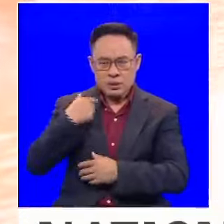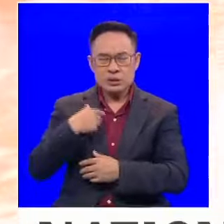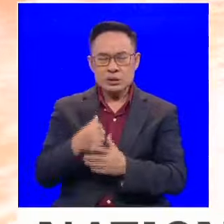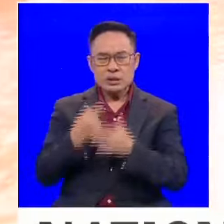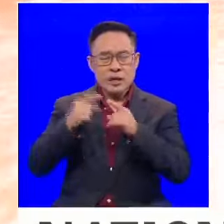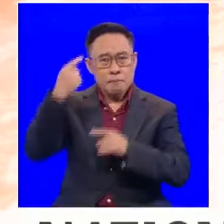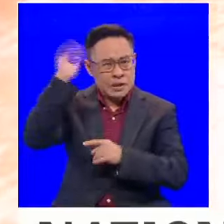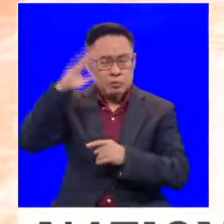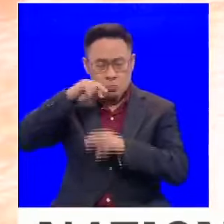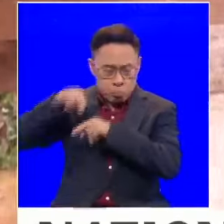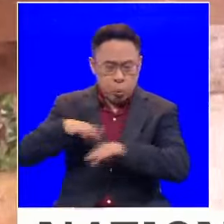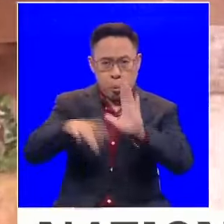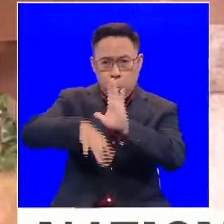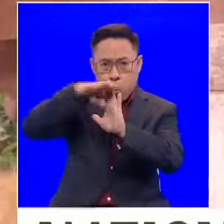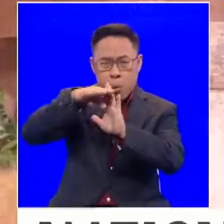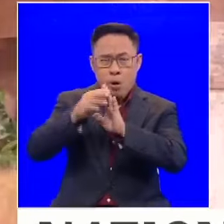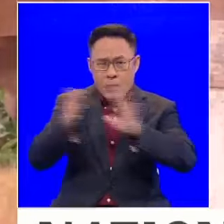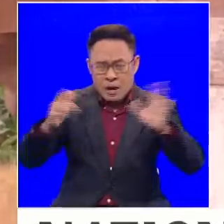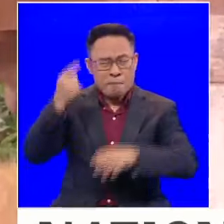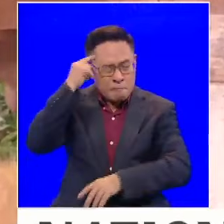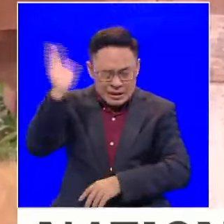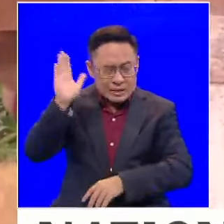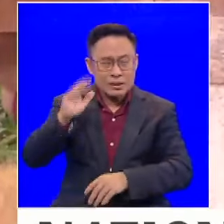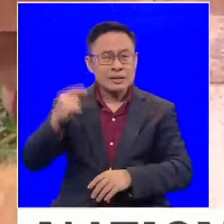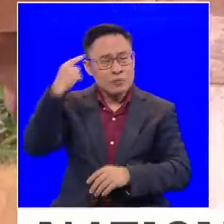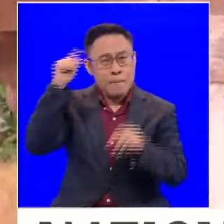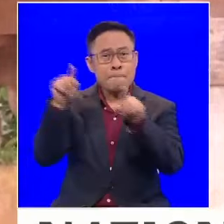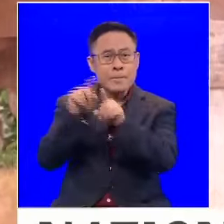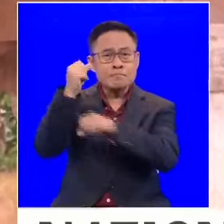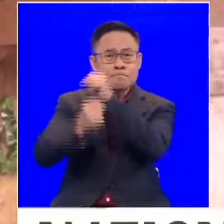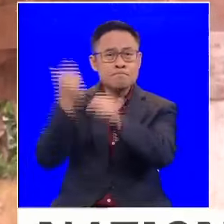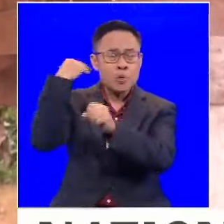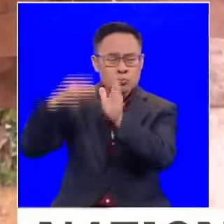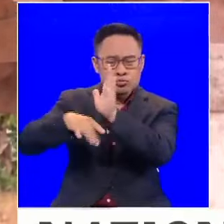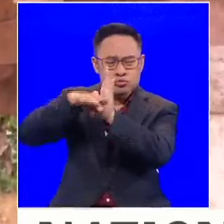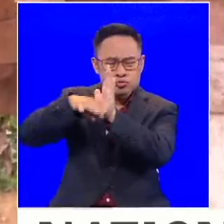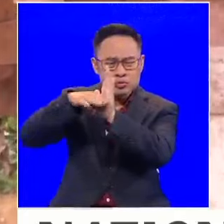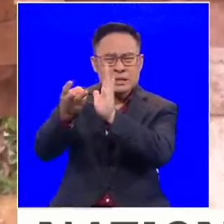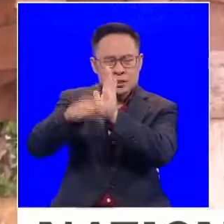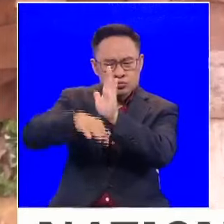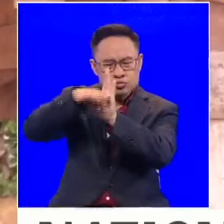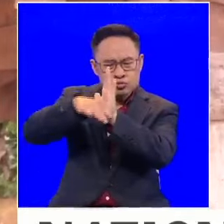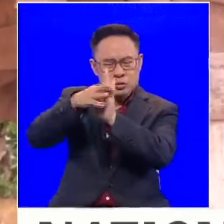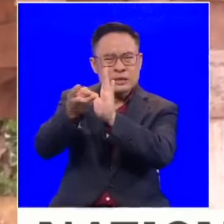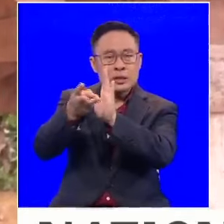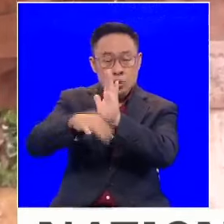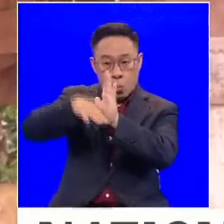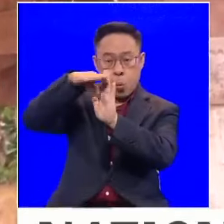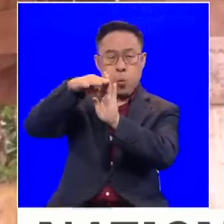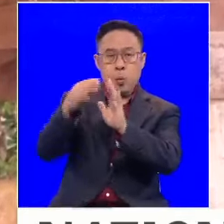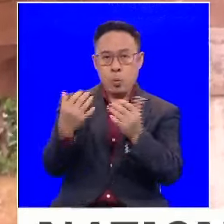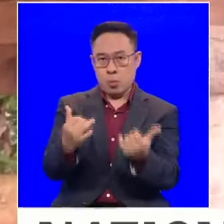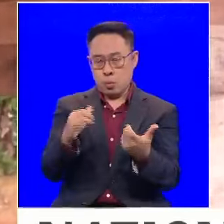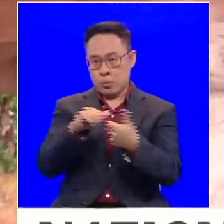พื้นที่บ้านดงหลายหน้าเนี่ยนะคะทางผู้ใหญ่บ้านบอกว่าจะมีทั้งหมด400หลังคาเรือนนะคะแต่ว่าได้รับผลกระทบจากน้ำท่วมเนี่ยทั้งหม